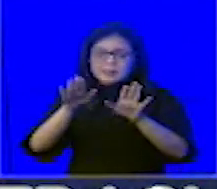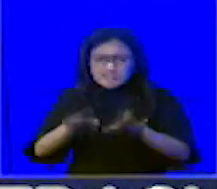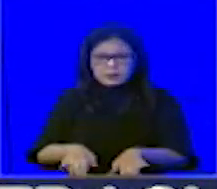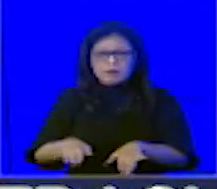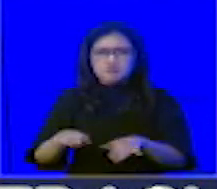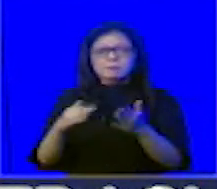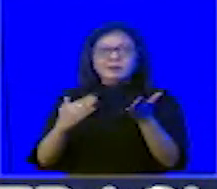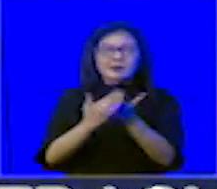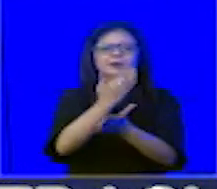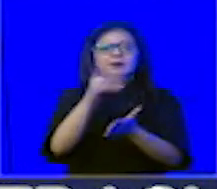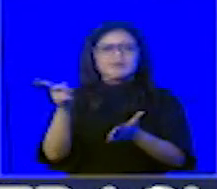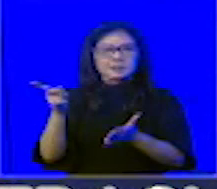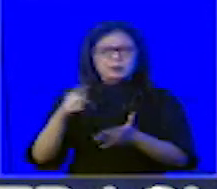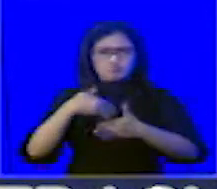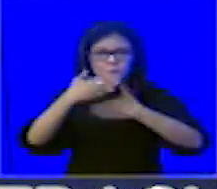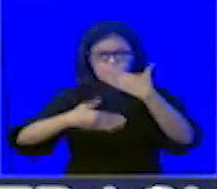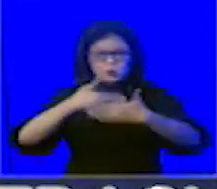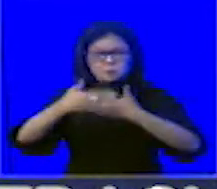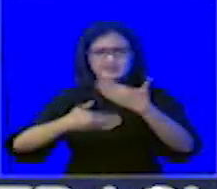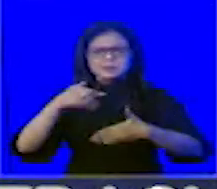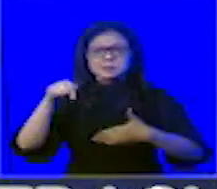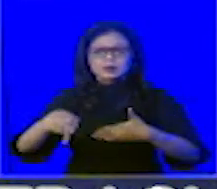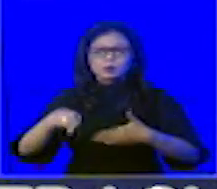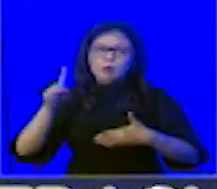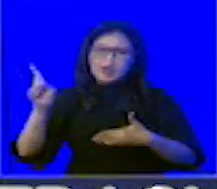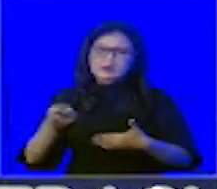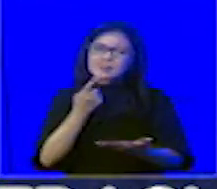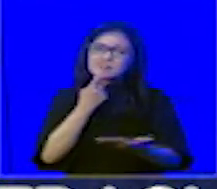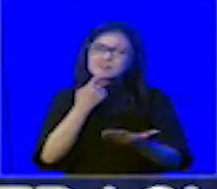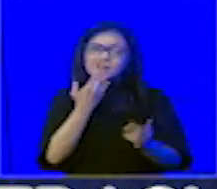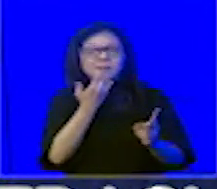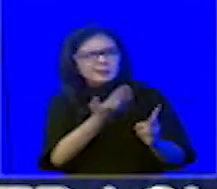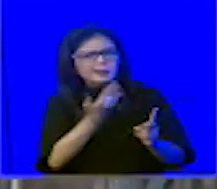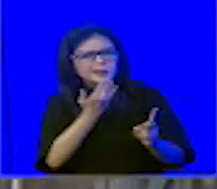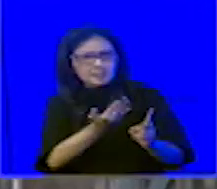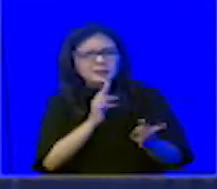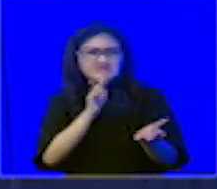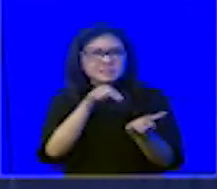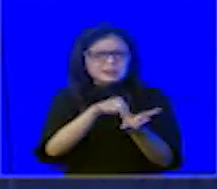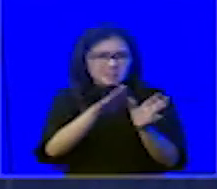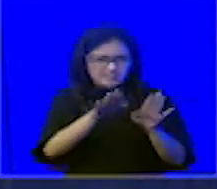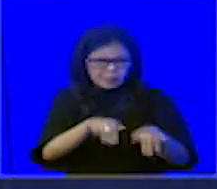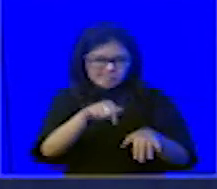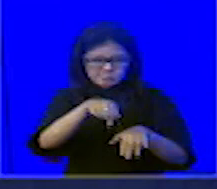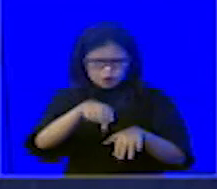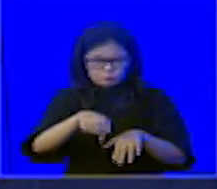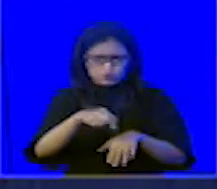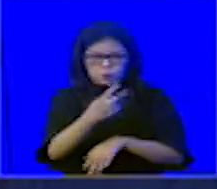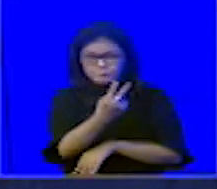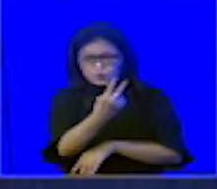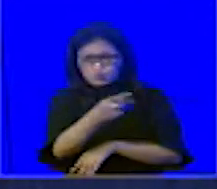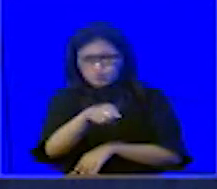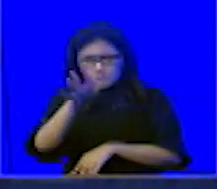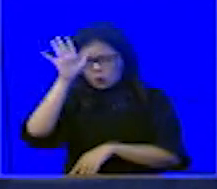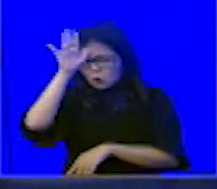pemeriksaan administrasi dan pendetensian terkait izin tinggal mereka. Jadi kedua orang tersebut